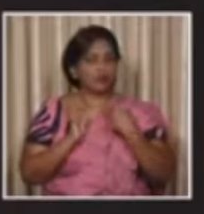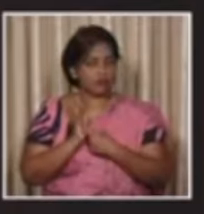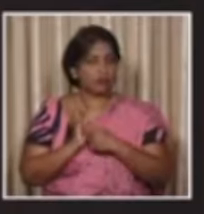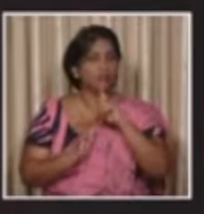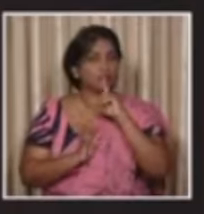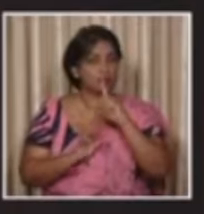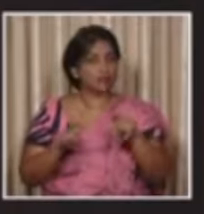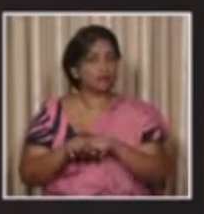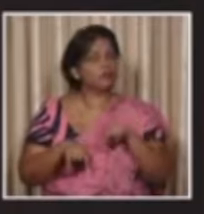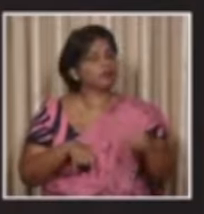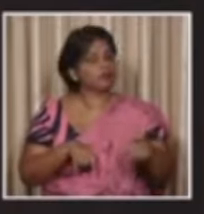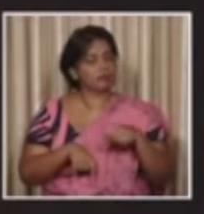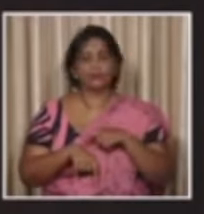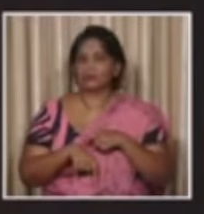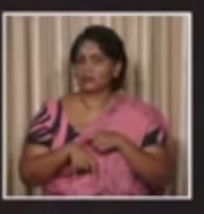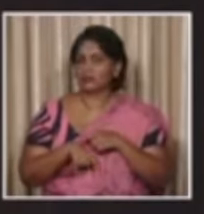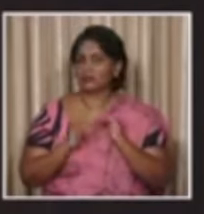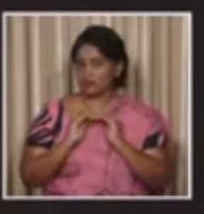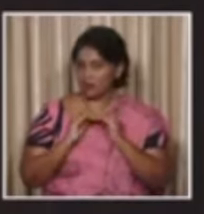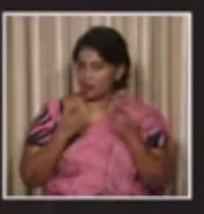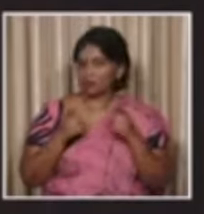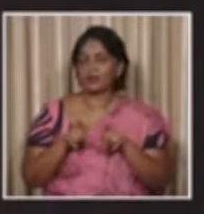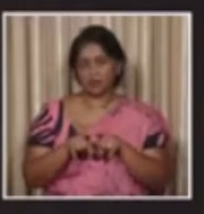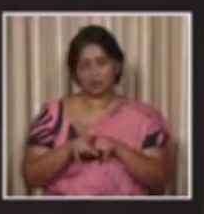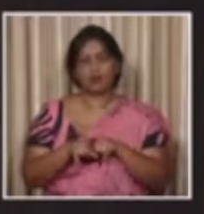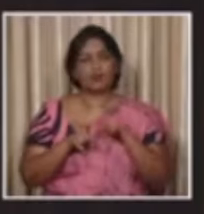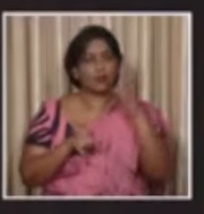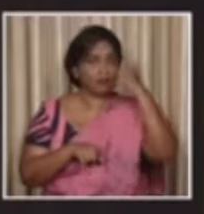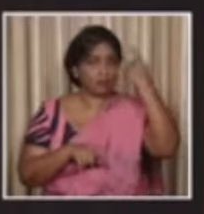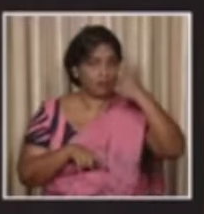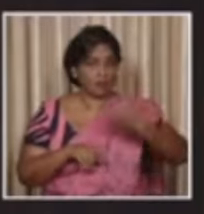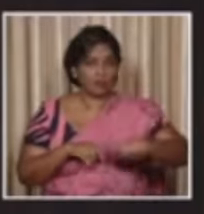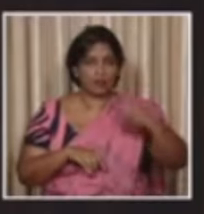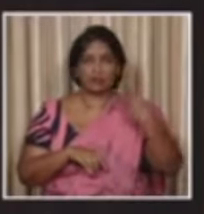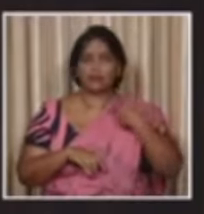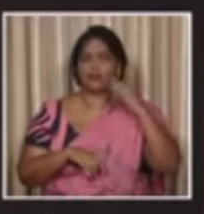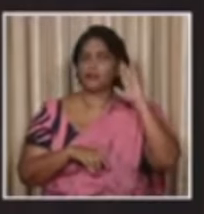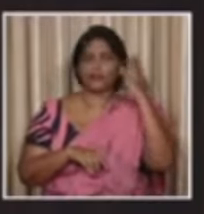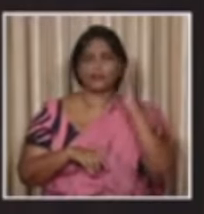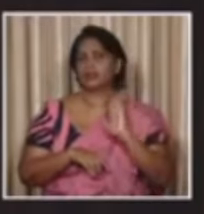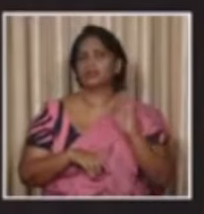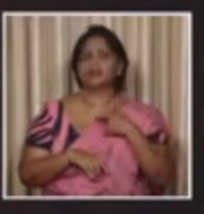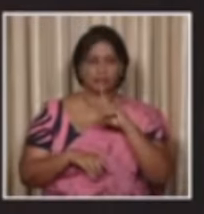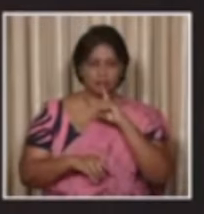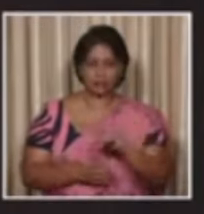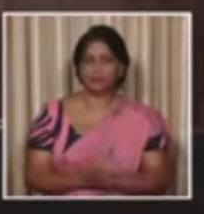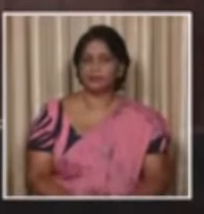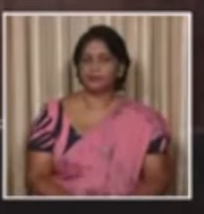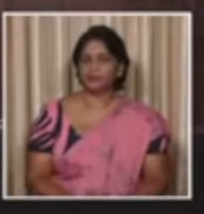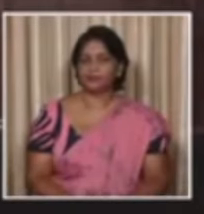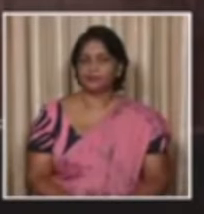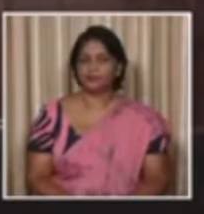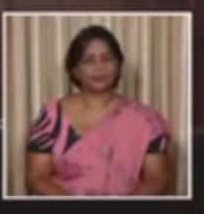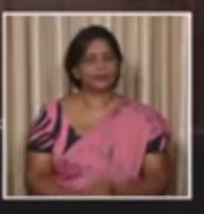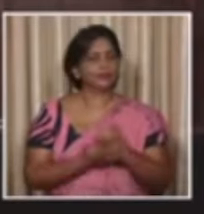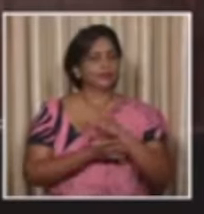ආචාර්ය හර්ෂ දී සිල්වා කියනවා වගේ මේක නුසුදුසු වගේම මේ වැඩිවීම අස්වාභාවික නැයි කියන එක මම කියන්න කැමතියි. හරි, බොහොම ඉස්සෙල්ලි.